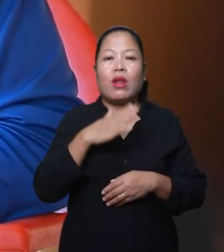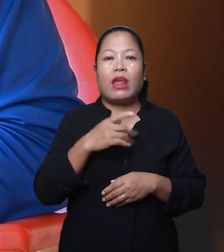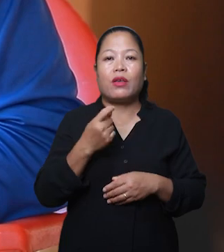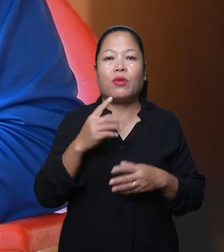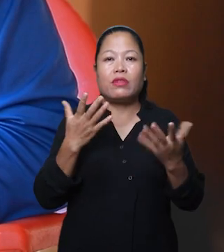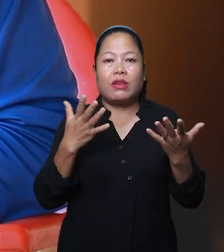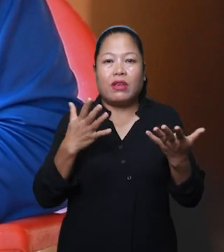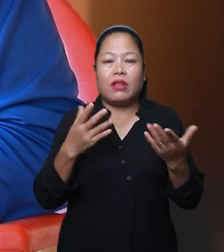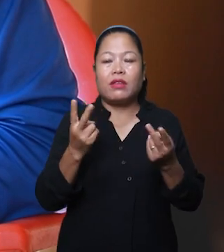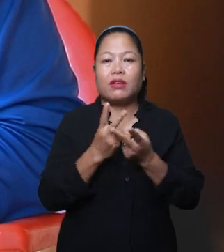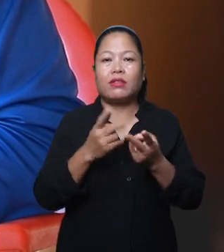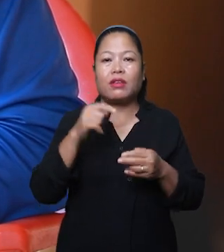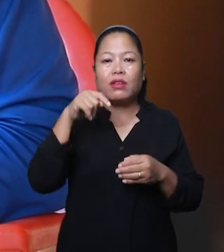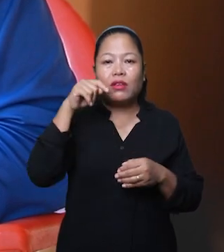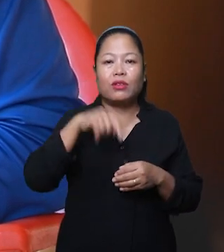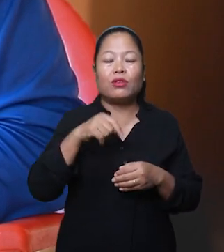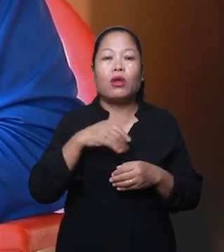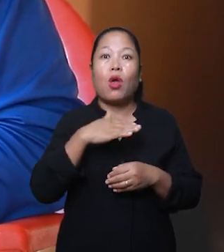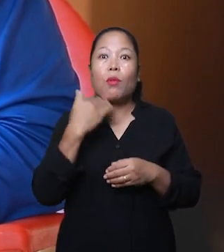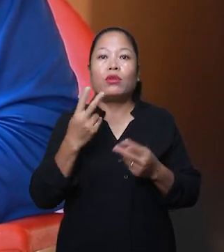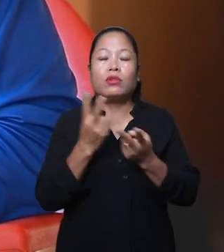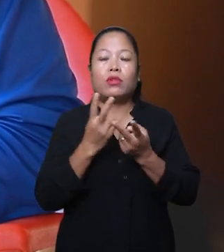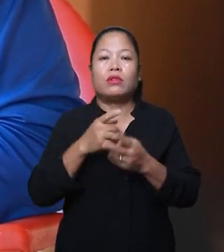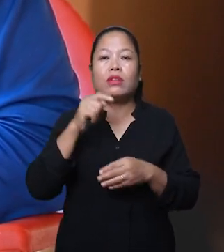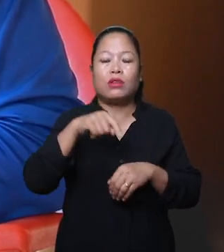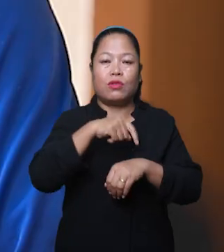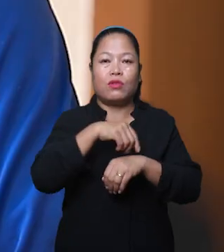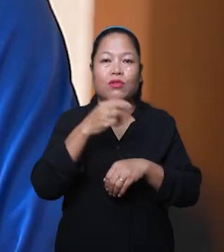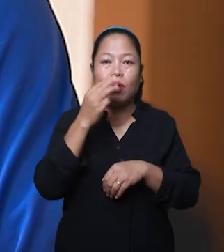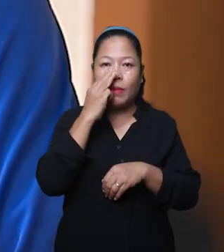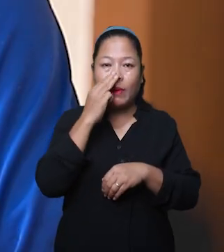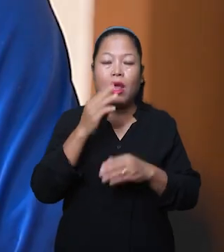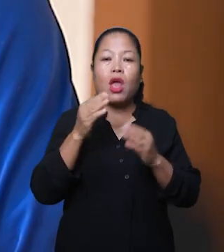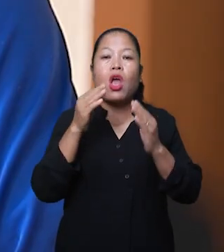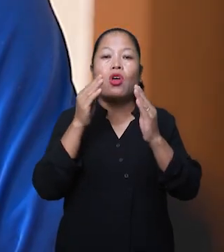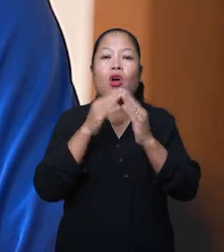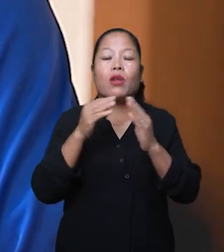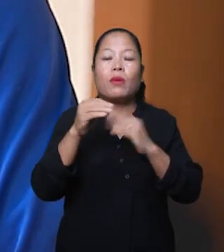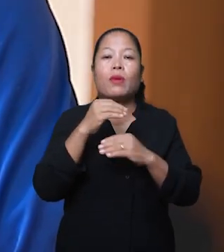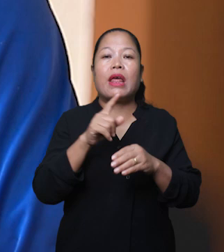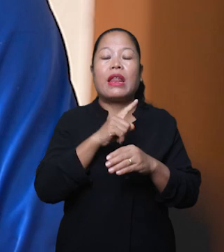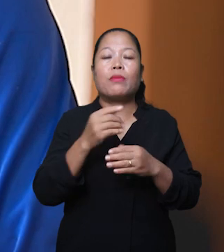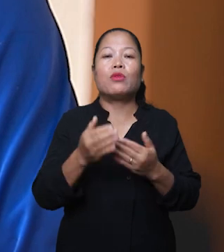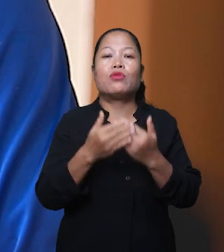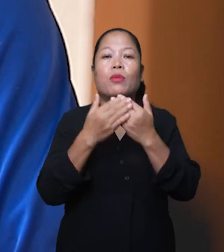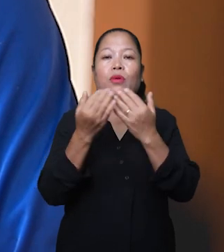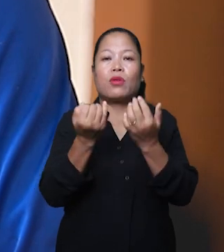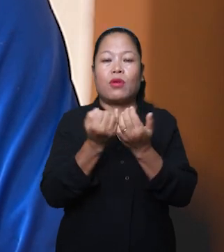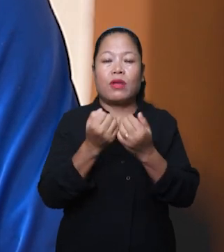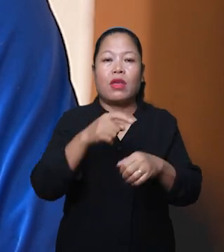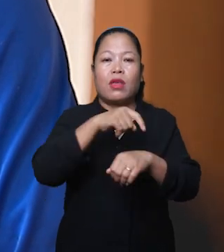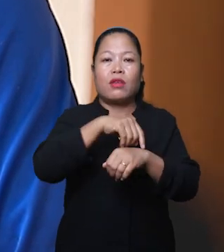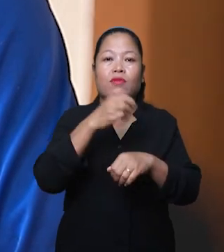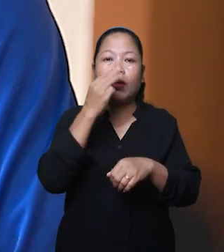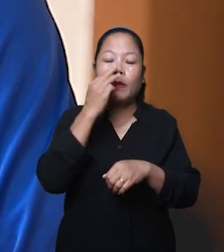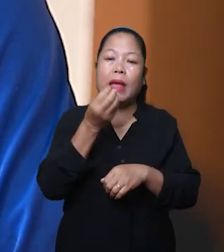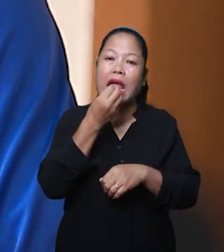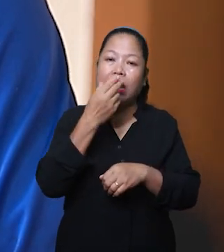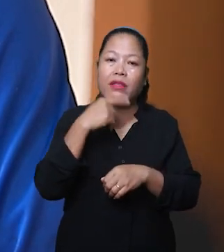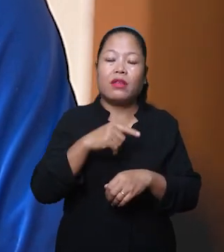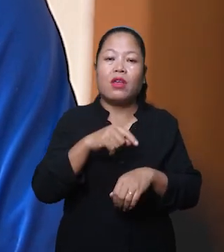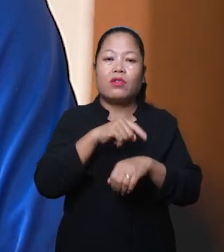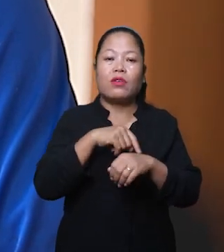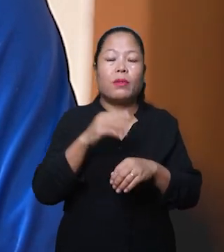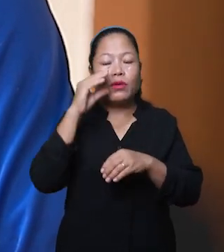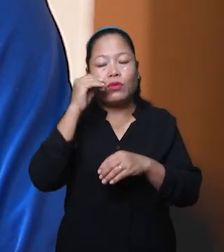अब कोही छैन मेरो लागि कोही हुँदैन जस्तो लाग्ने त्यही बेला म अब मर्छु जस्तो लाग्थ्यो त्यस्तो बेला कस्तो हुन्थ्यो भने घर परिवार राम्रै सपोर्ट गर्नुहुन्थ्यो जो समयमा